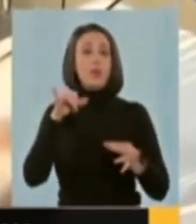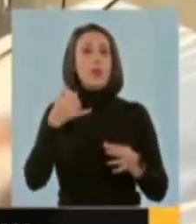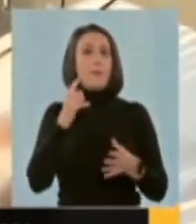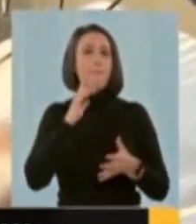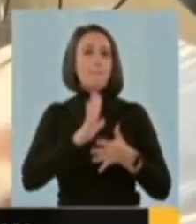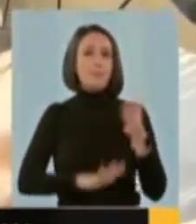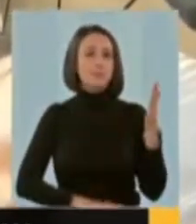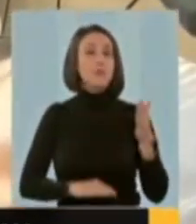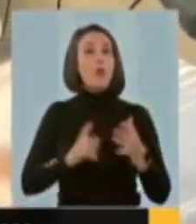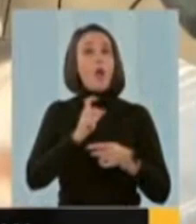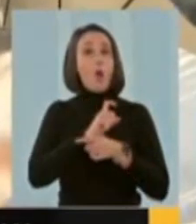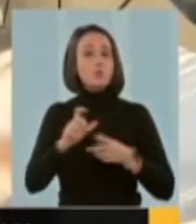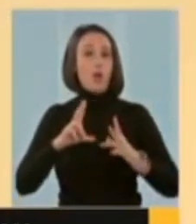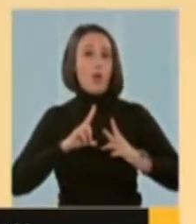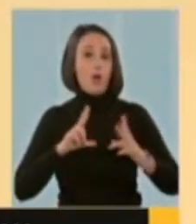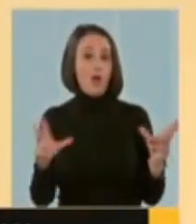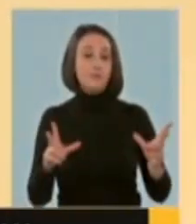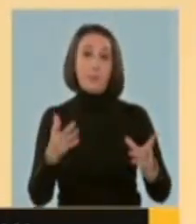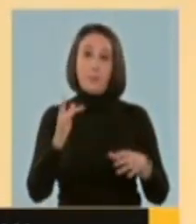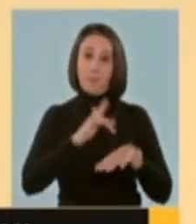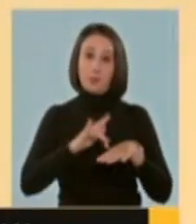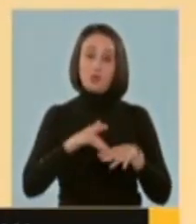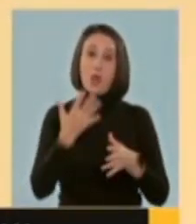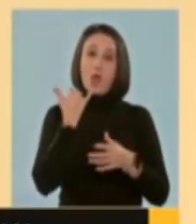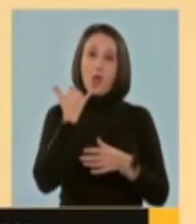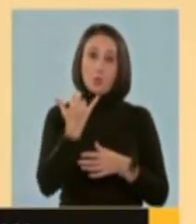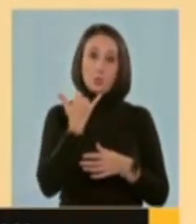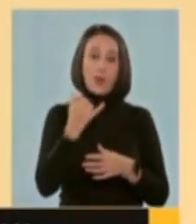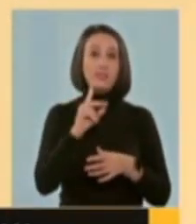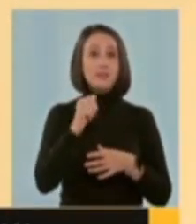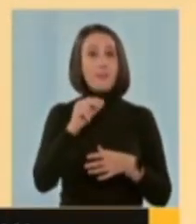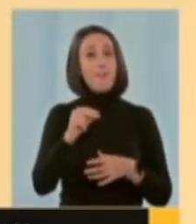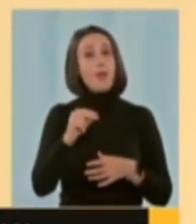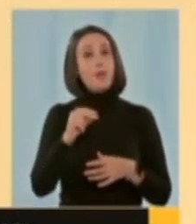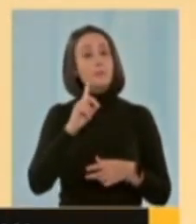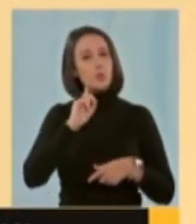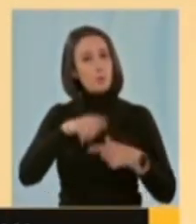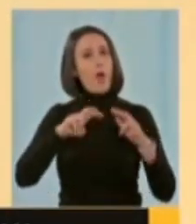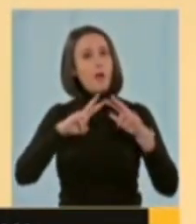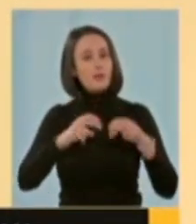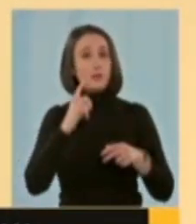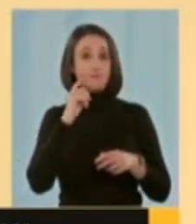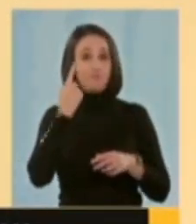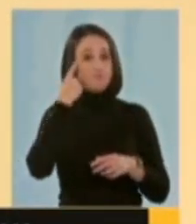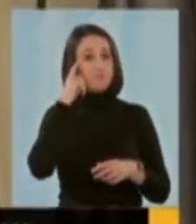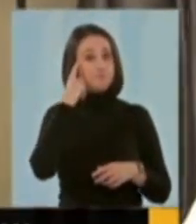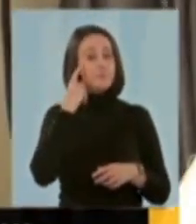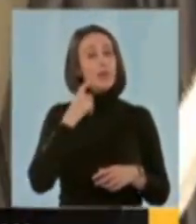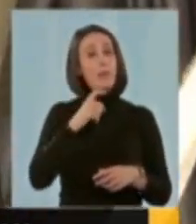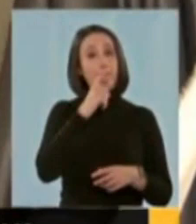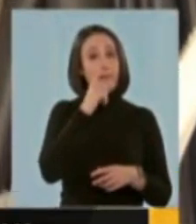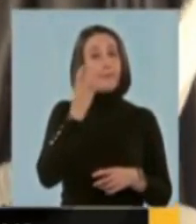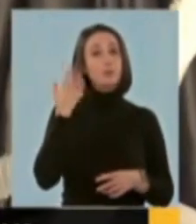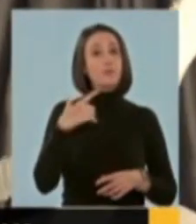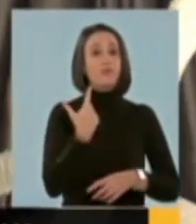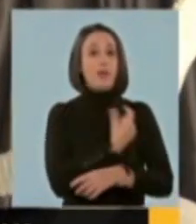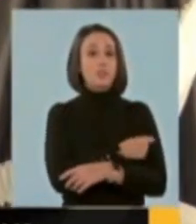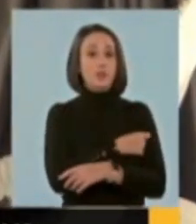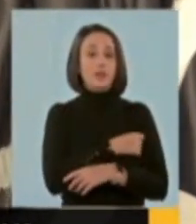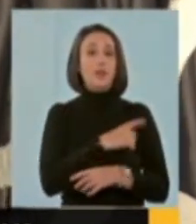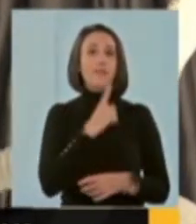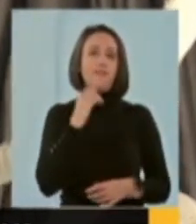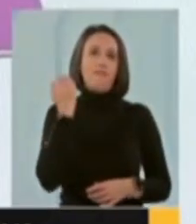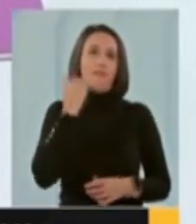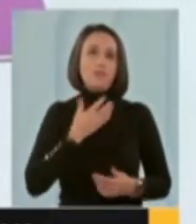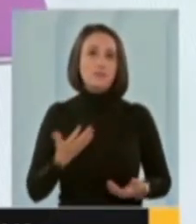severității acestui caz, medicii au luat legătura cu cei de la DSP. În urma unei anchete interne s-a conturat ipoteza că bărbatul ar fi fost vaccinat în